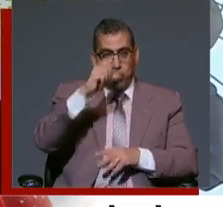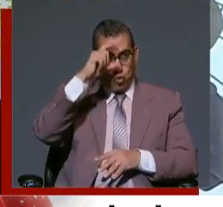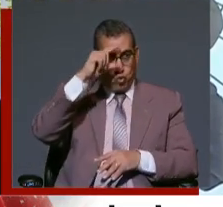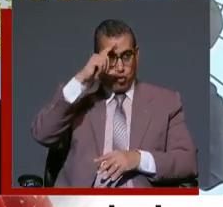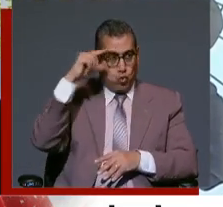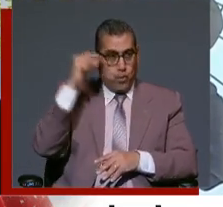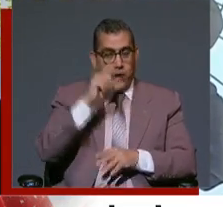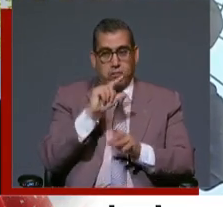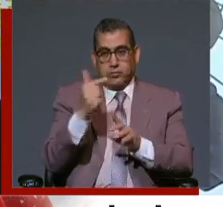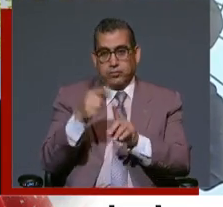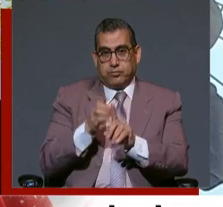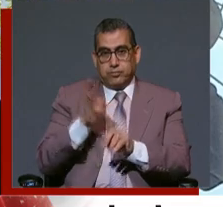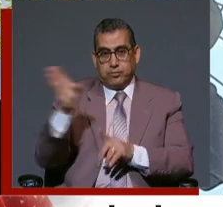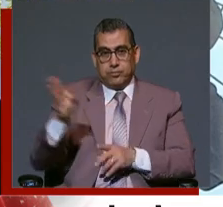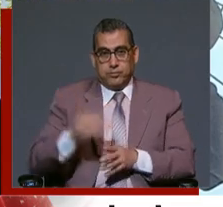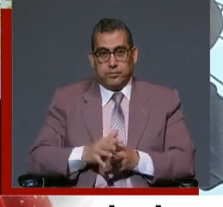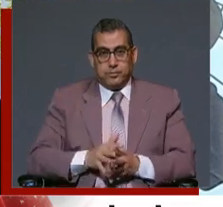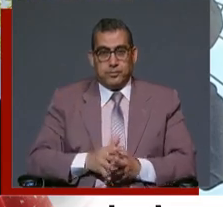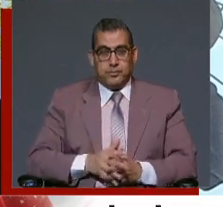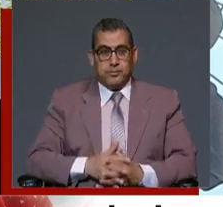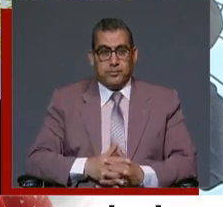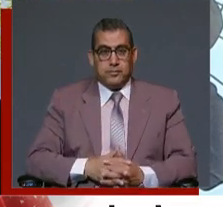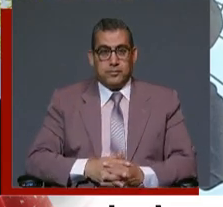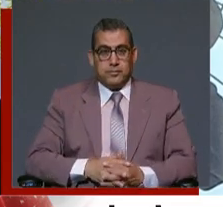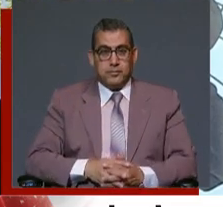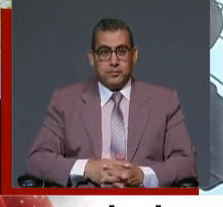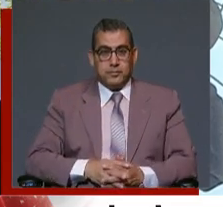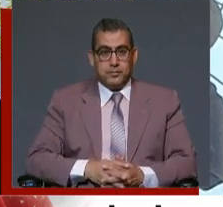جمهورية الصومال الفيدرالية،